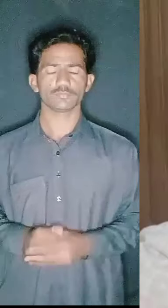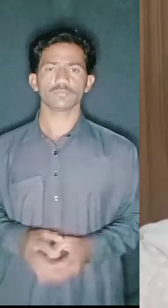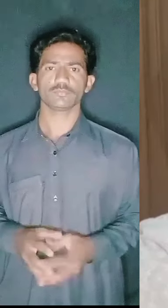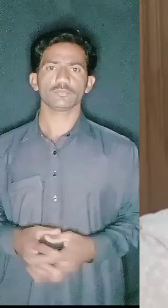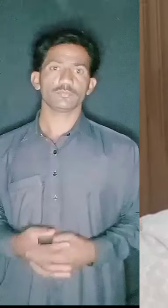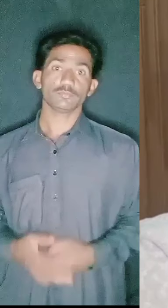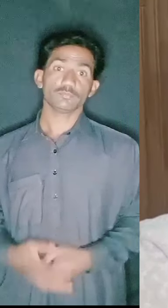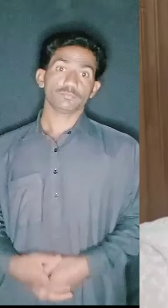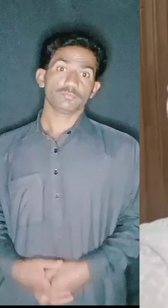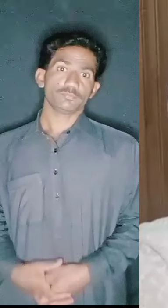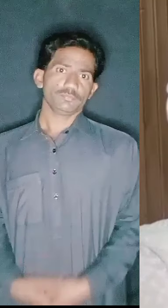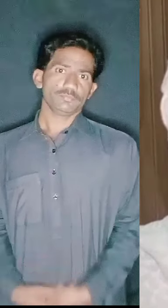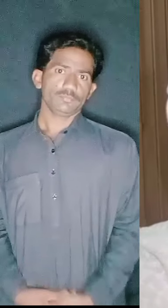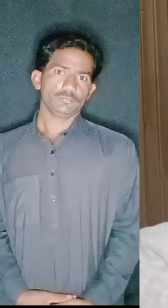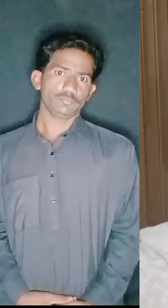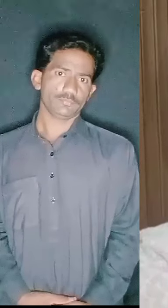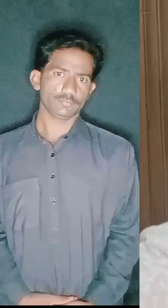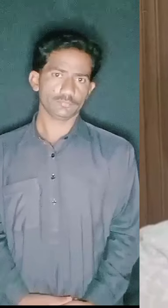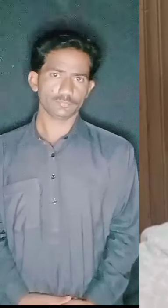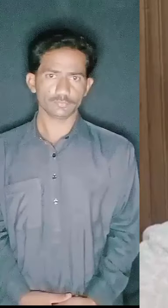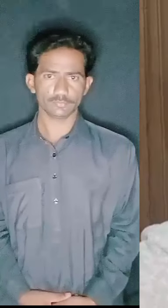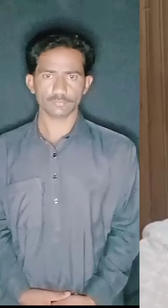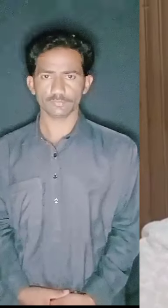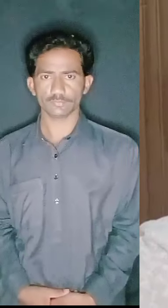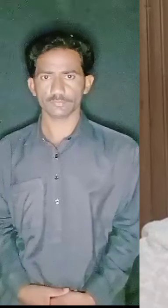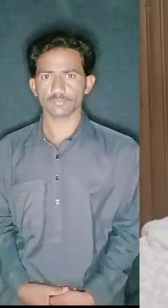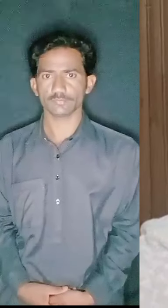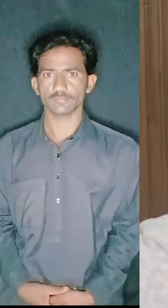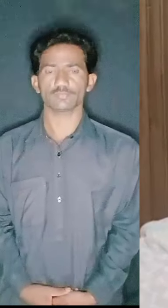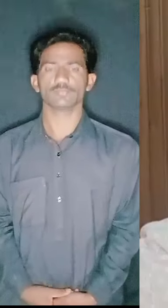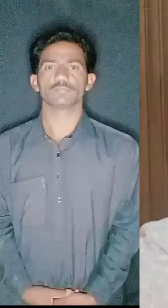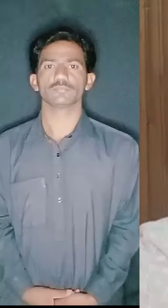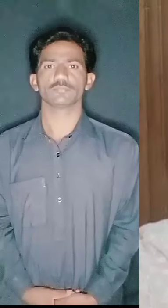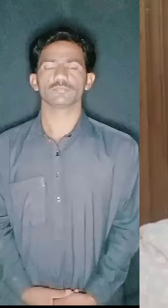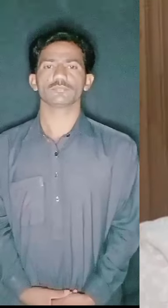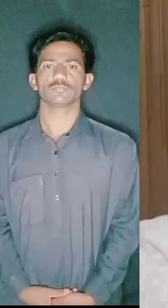सिर्फ दोस्ती थी कि वो आपसे मोहब्बत में गिरफ्तार था आपकी?